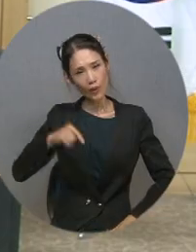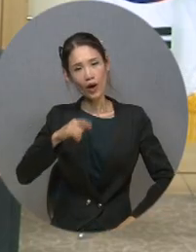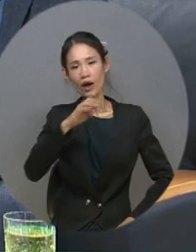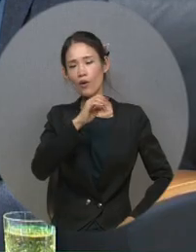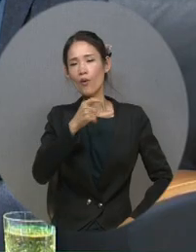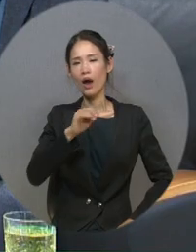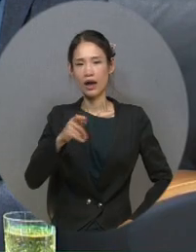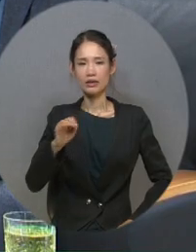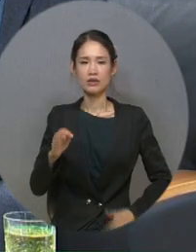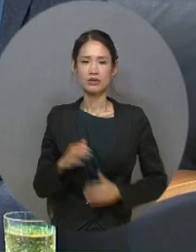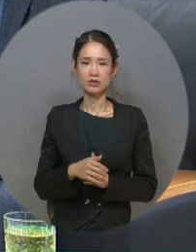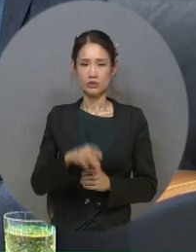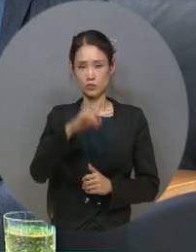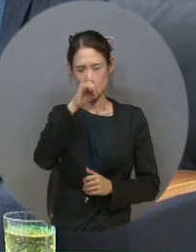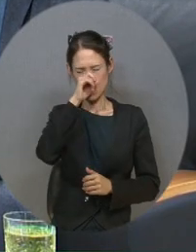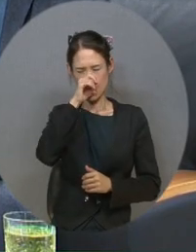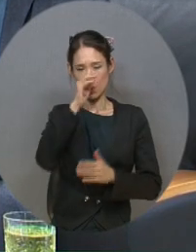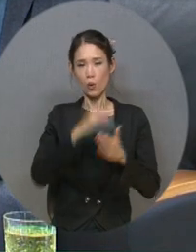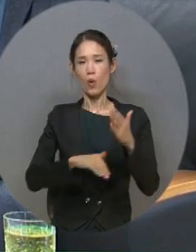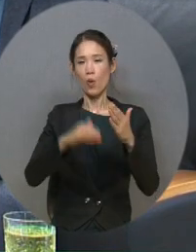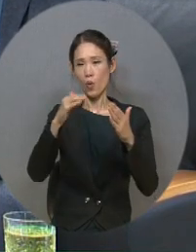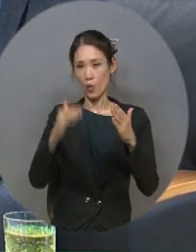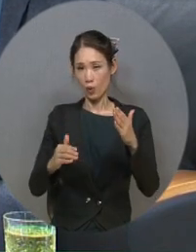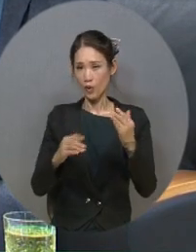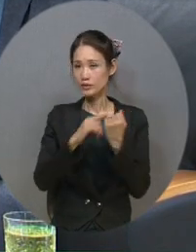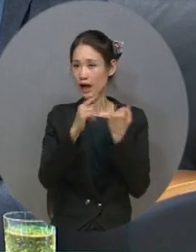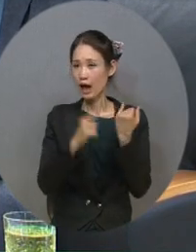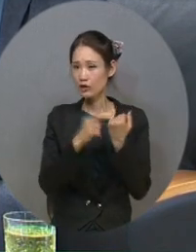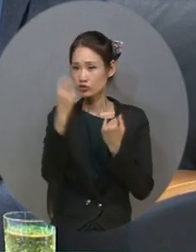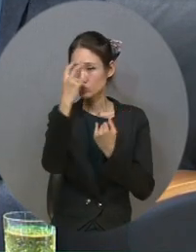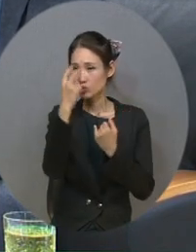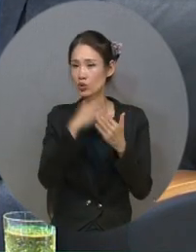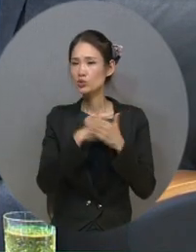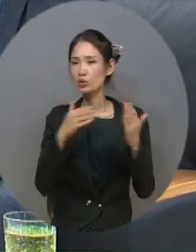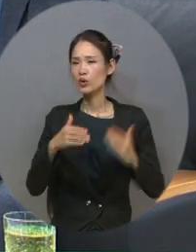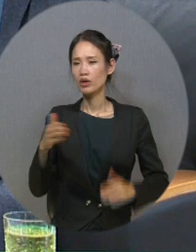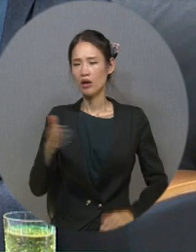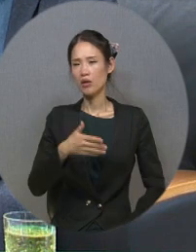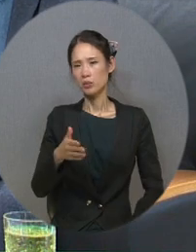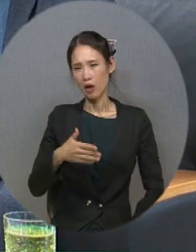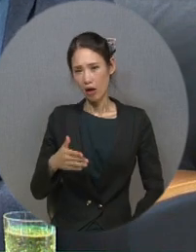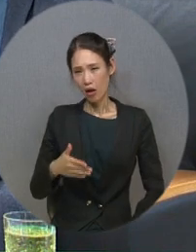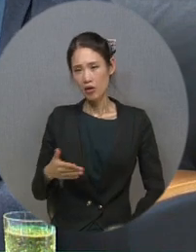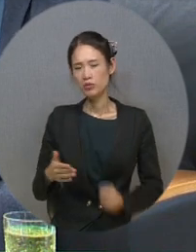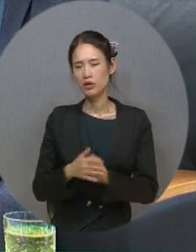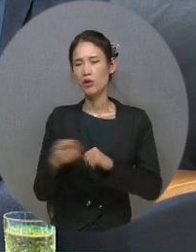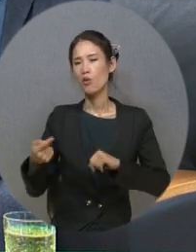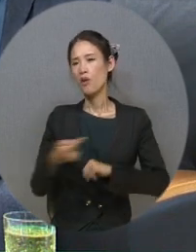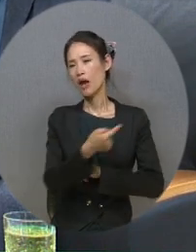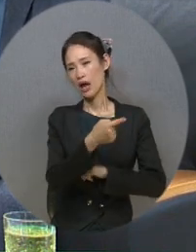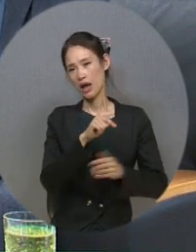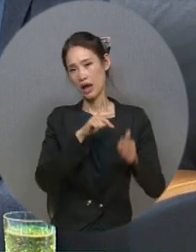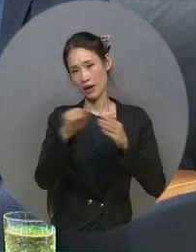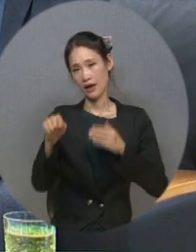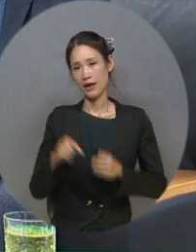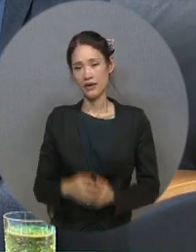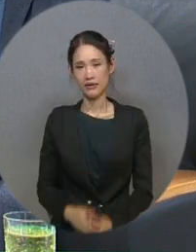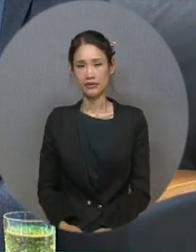할 좋은 공공산후조리원이 없다 보니까 외지로 나가는 경향이 좀 있었습니다. 예, 그렇습니다. 그래서